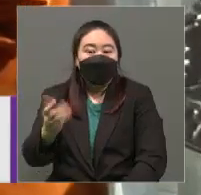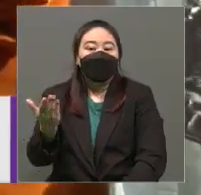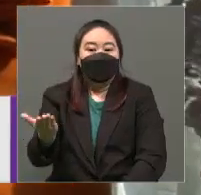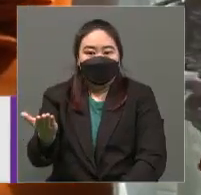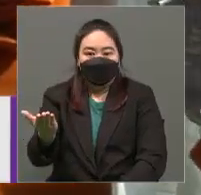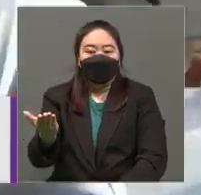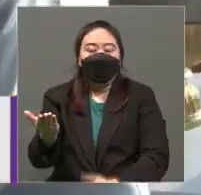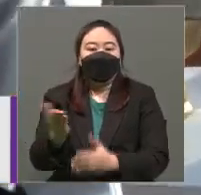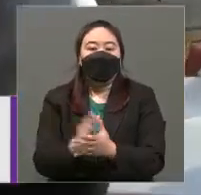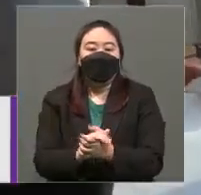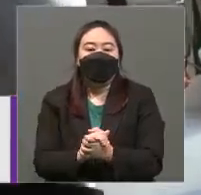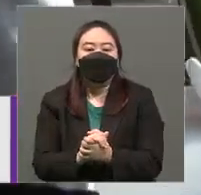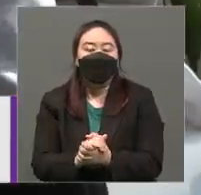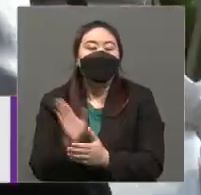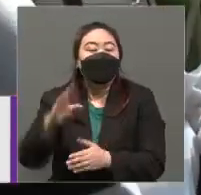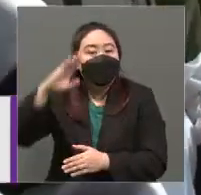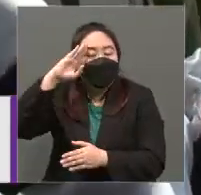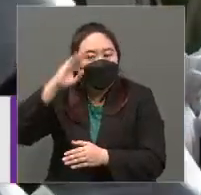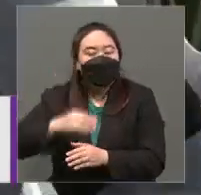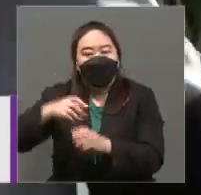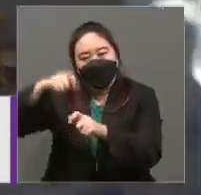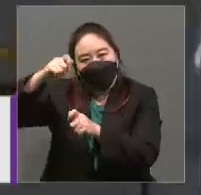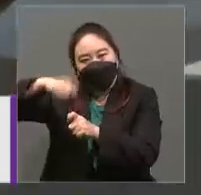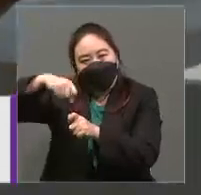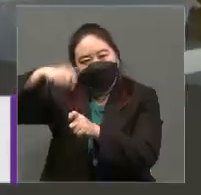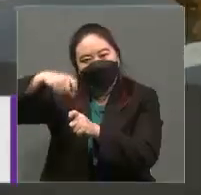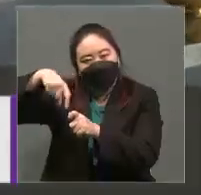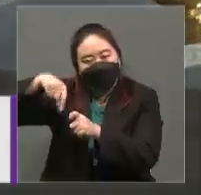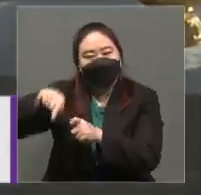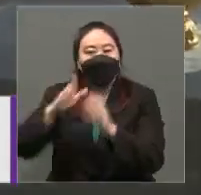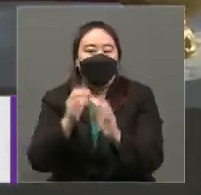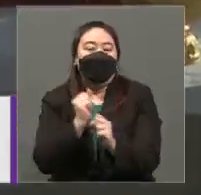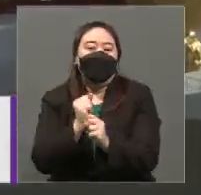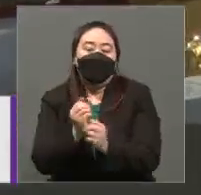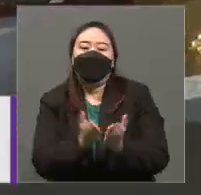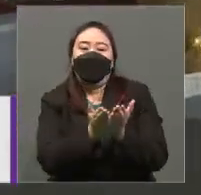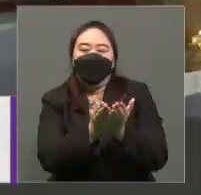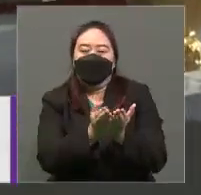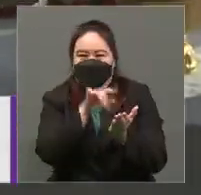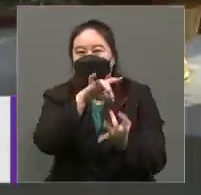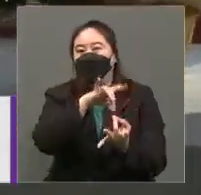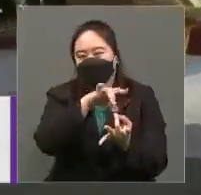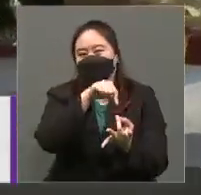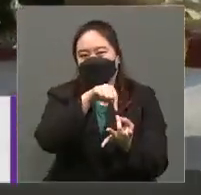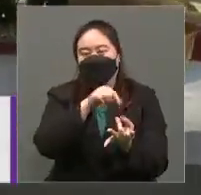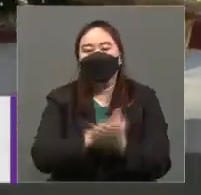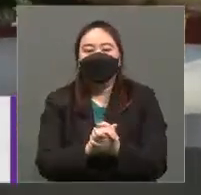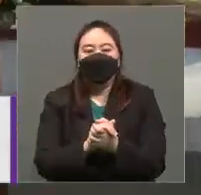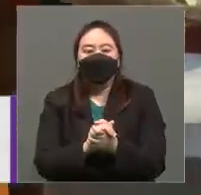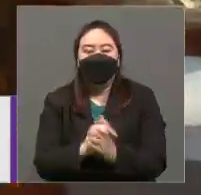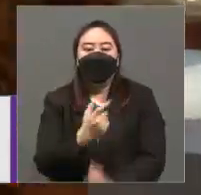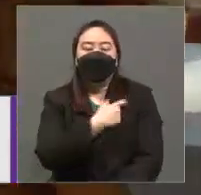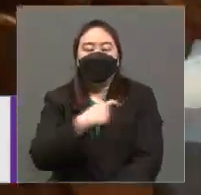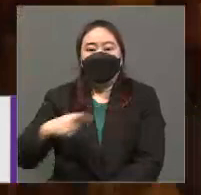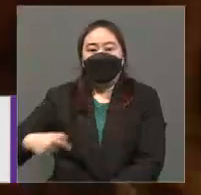ยสนับสนุนกองพันซ่อมบำรุงกรมสนับสนุนซึ่งเป็นกำลังพลของลูกเรือรบหลวงสุโขทัยโดยพระบาทสมเด็จพระเ